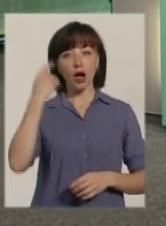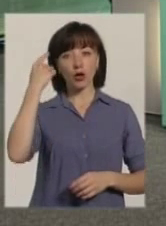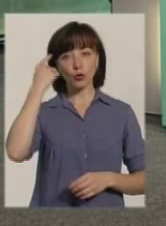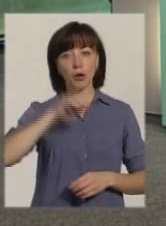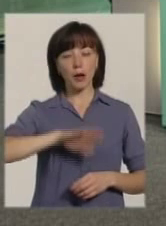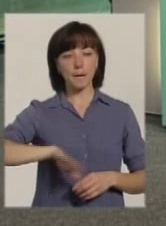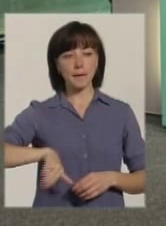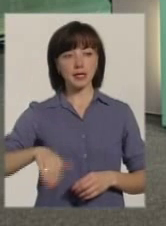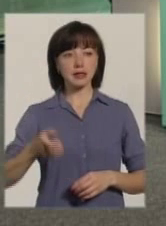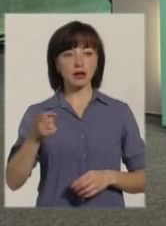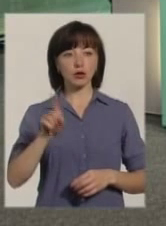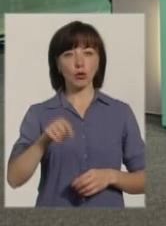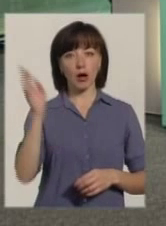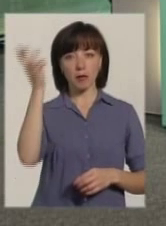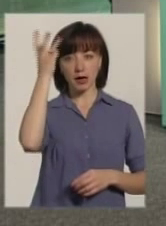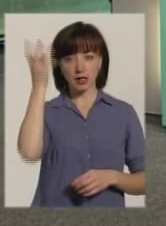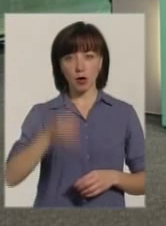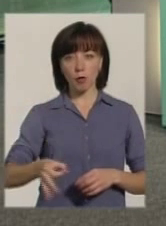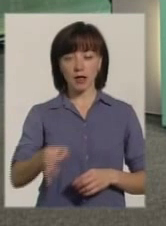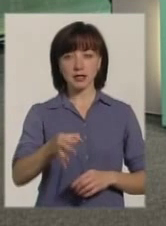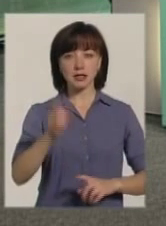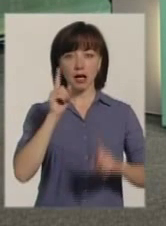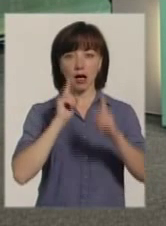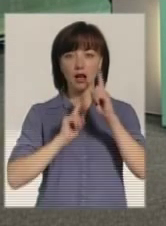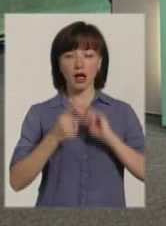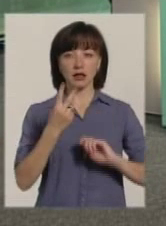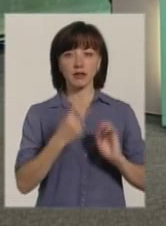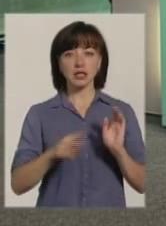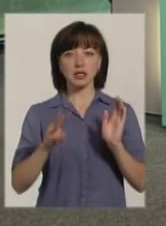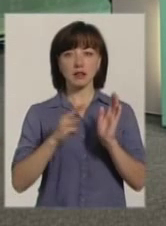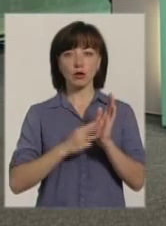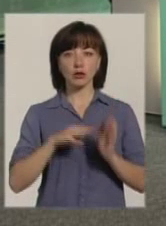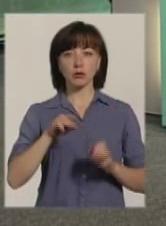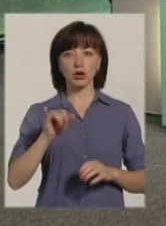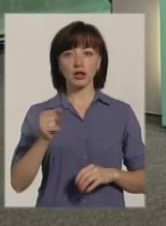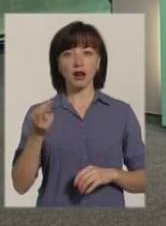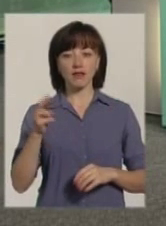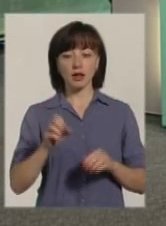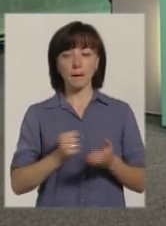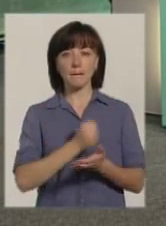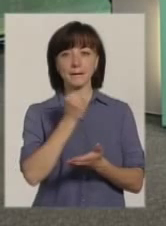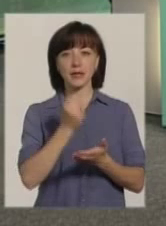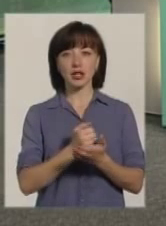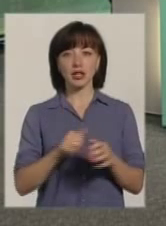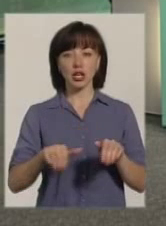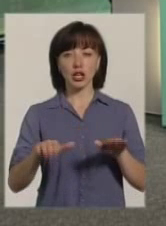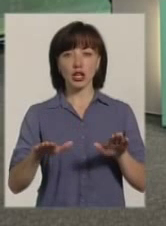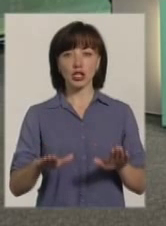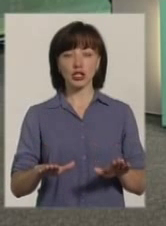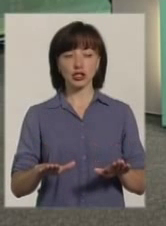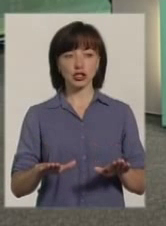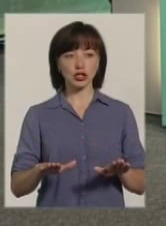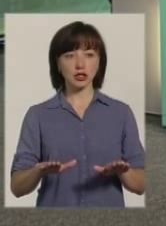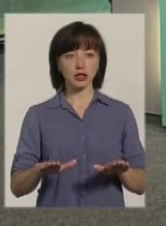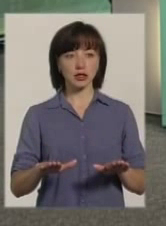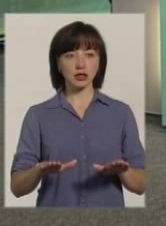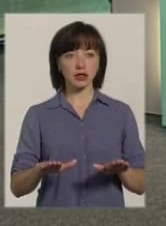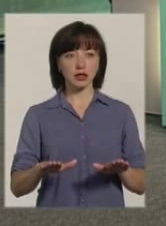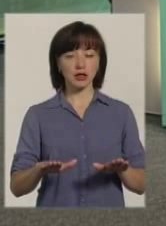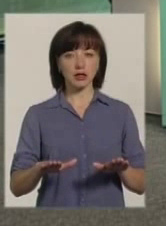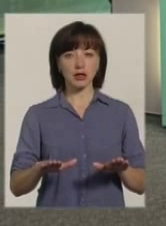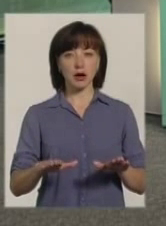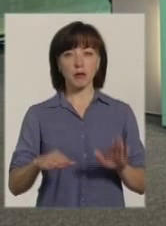як Хмельницька обласна рада 28 травня прийняла рішення про, чи вірніше, прийняла